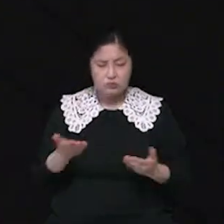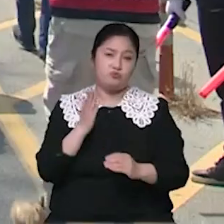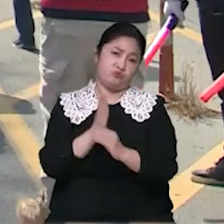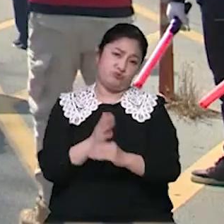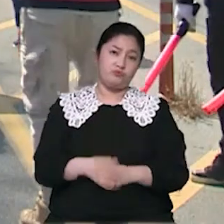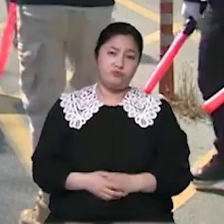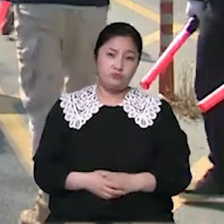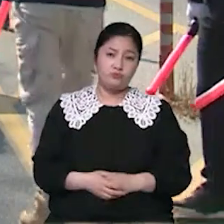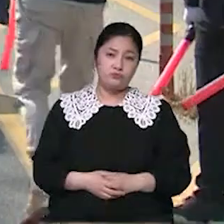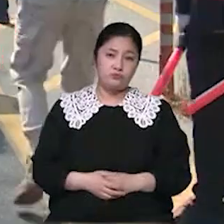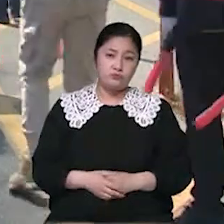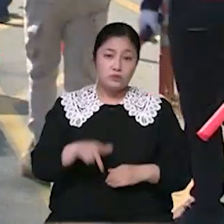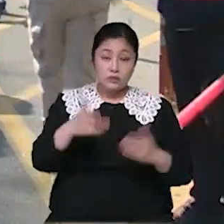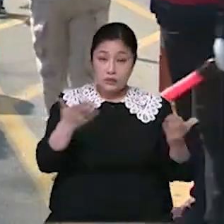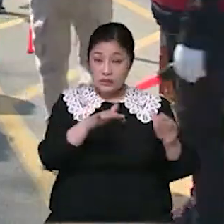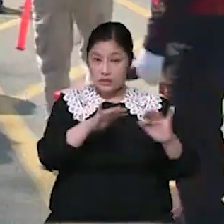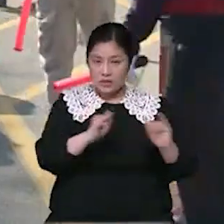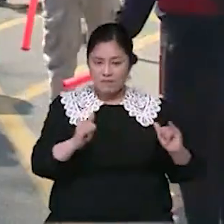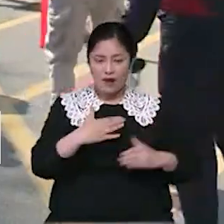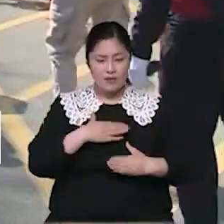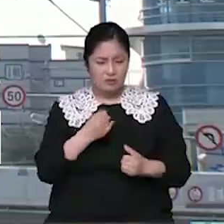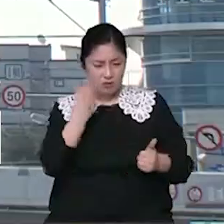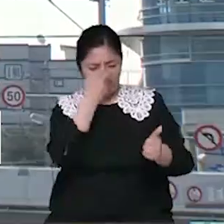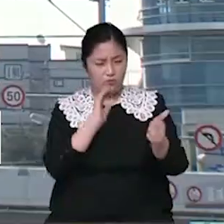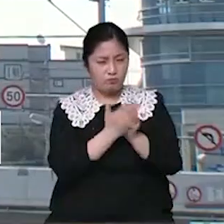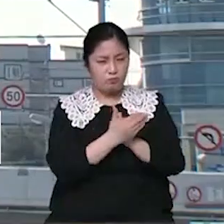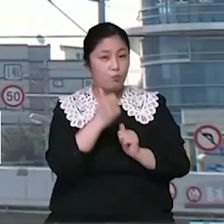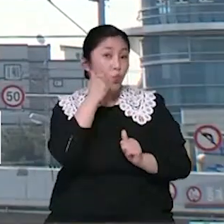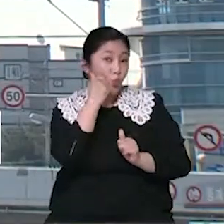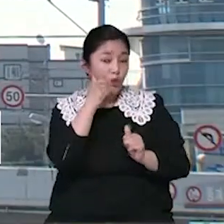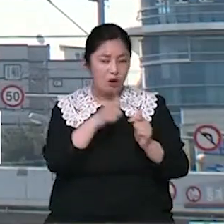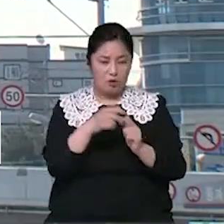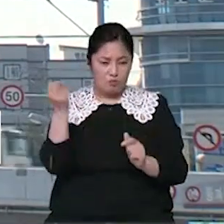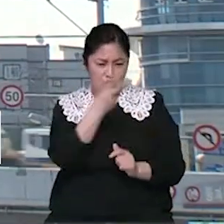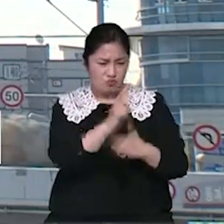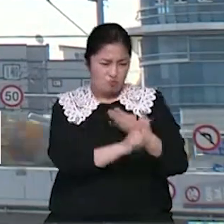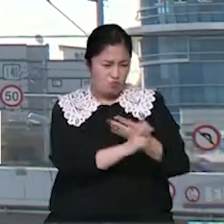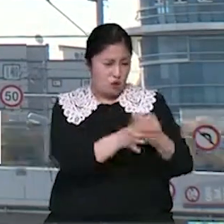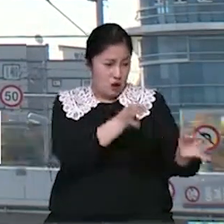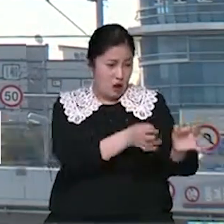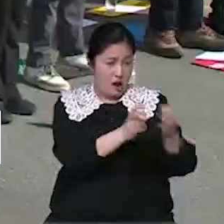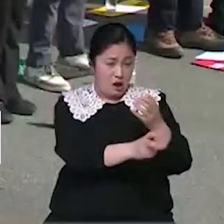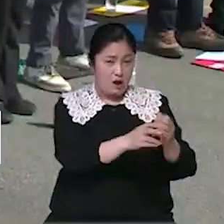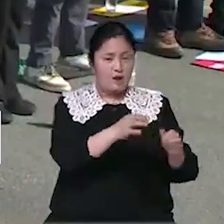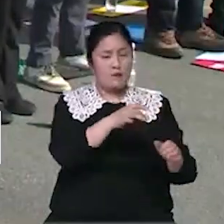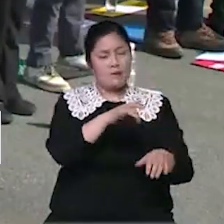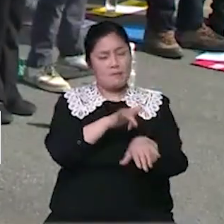없습니다. 현장 노동자들의 안전을 위협하는 불법 재하도급 관행을